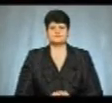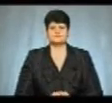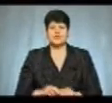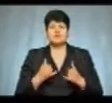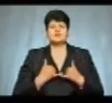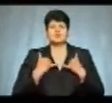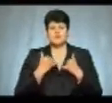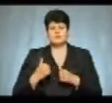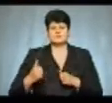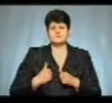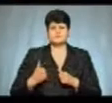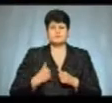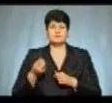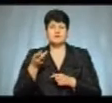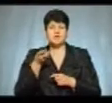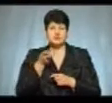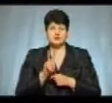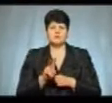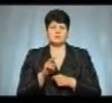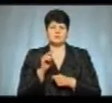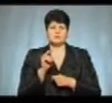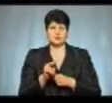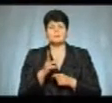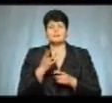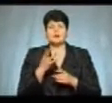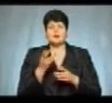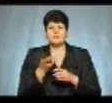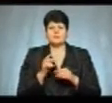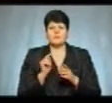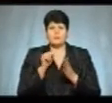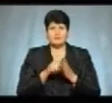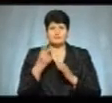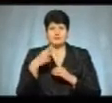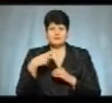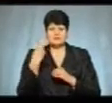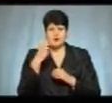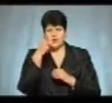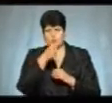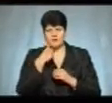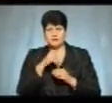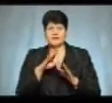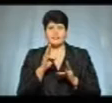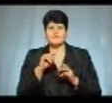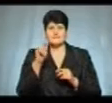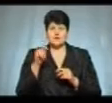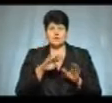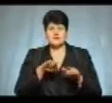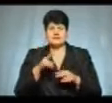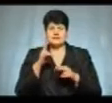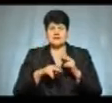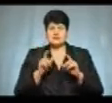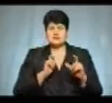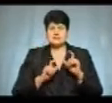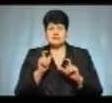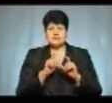Вшанувати воїнів-афганців прийшов Петро Канак. Чоловік потрапив на війну у 22 роки після закінчення інституту. На фронті у